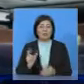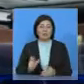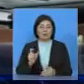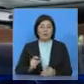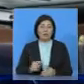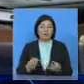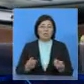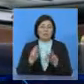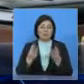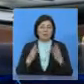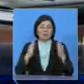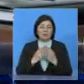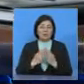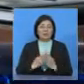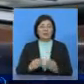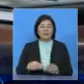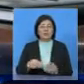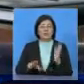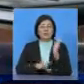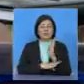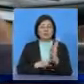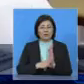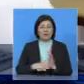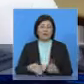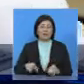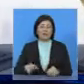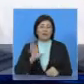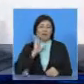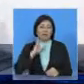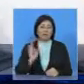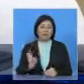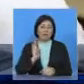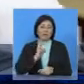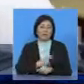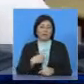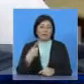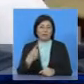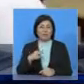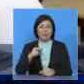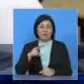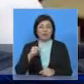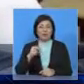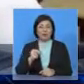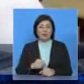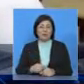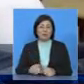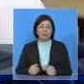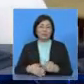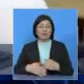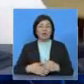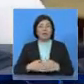топят свои дома дровами, углем, а для забора воды идут к единственной колонке на окраине жилого